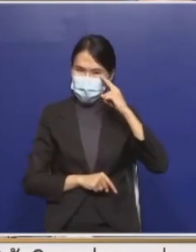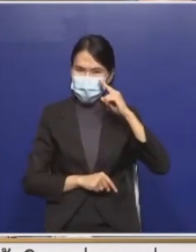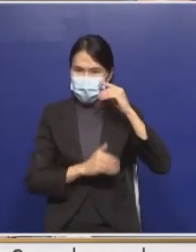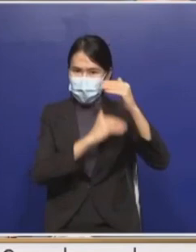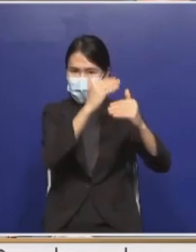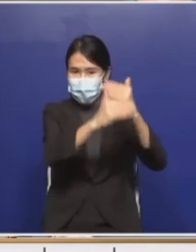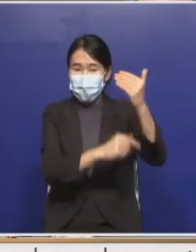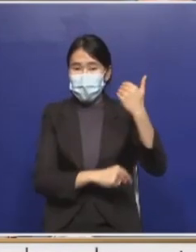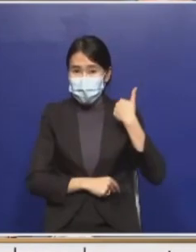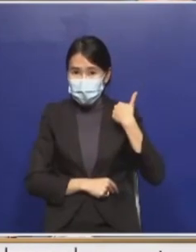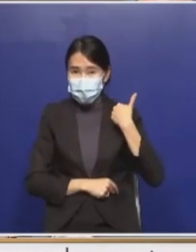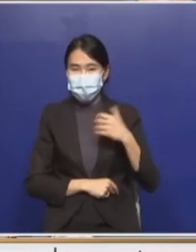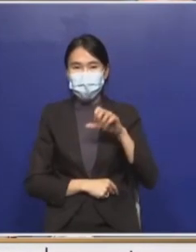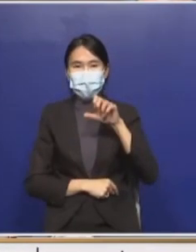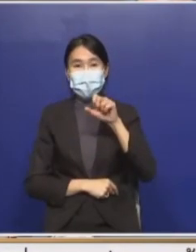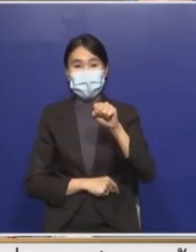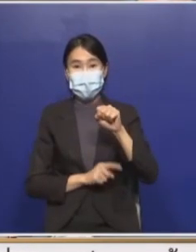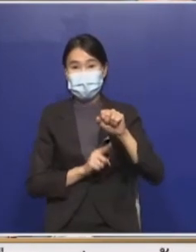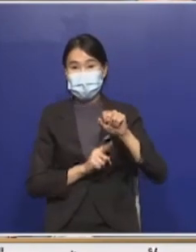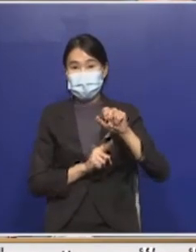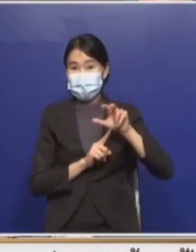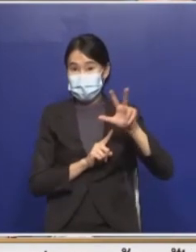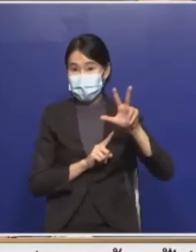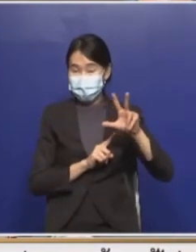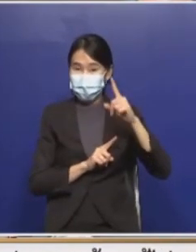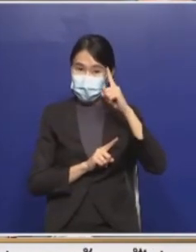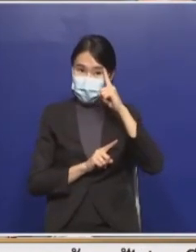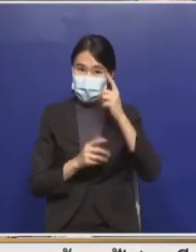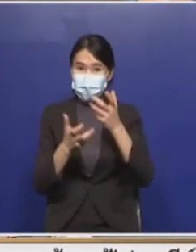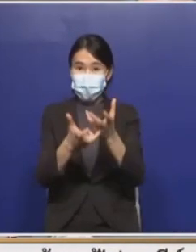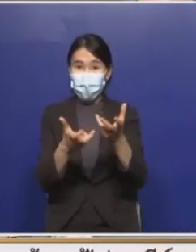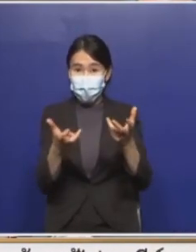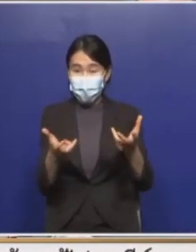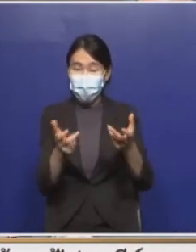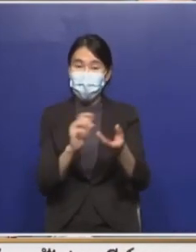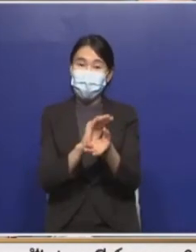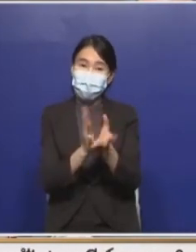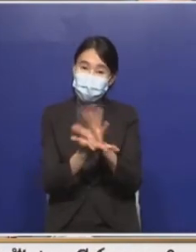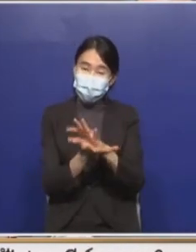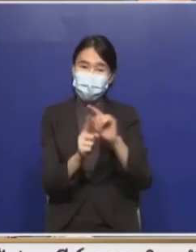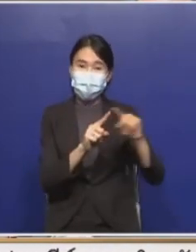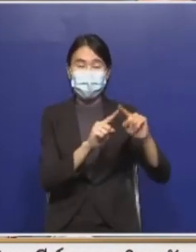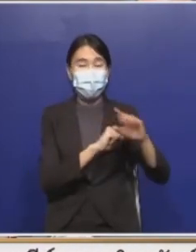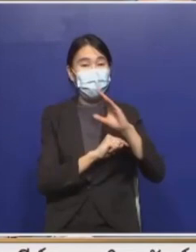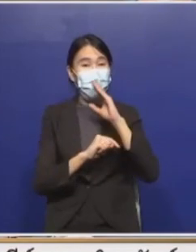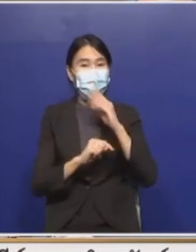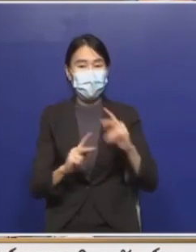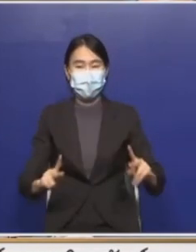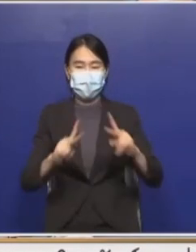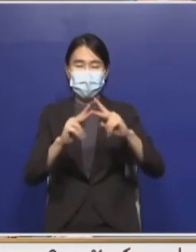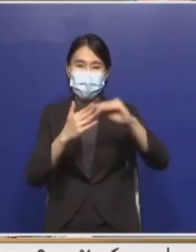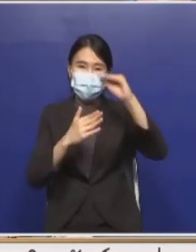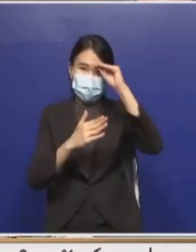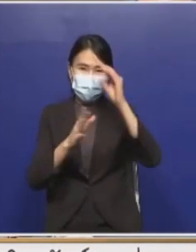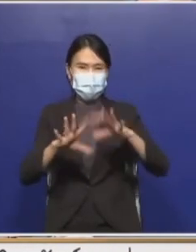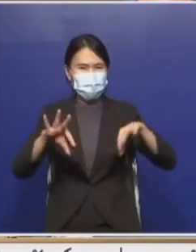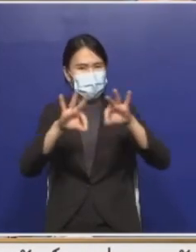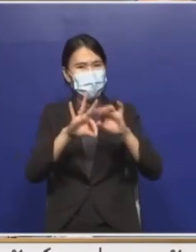ปแสนที่3ปรับปรุงอุปกรณ์สิ่งที่จำเป็นสำหรับกระทรวงสาธารณสุขอย่าง